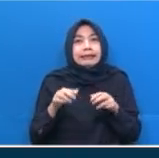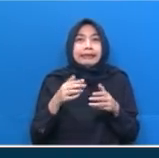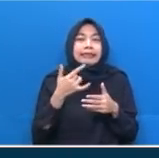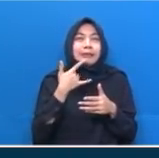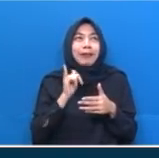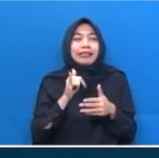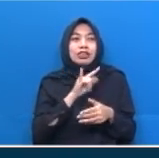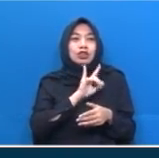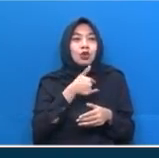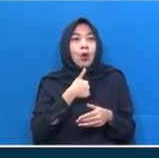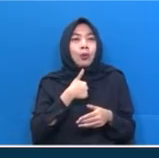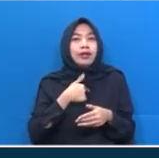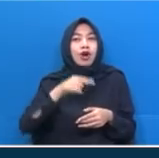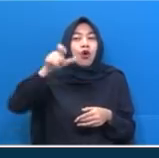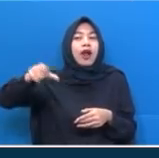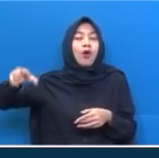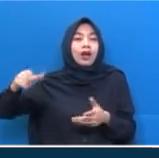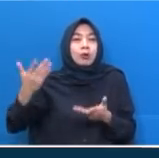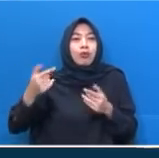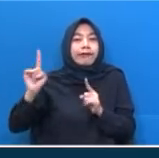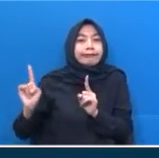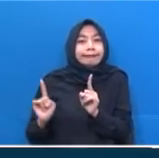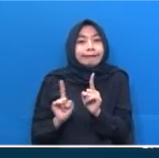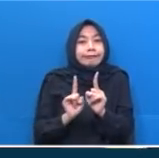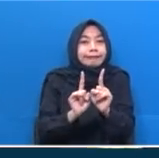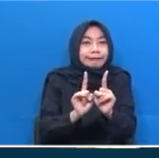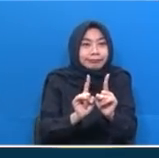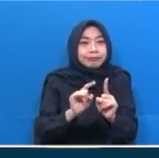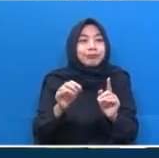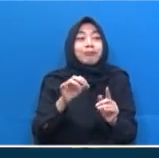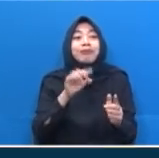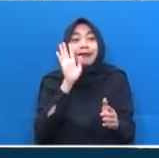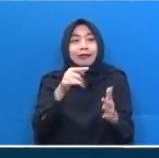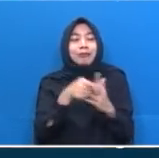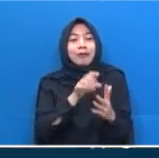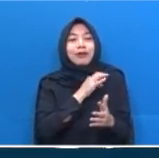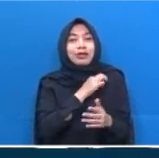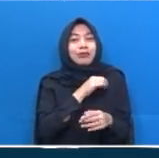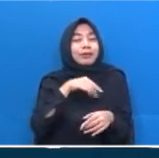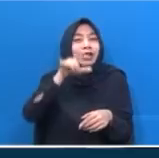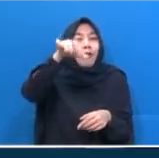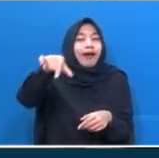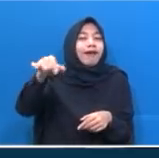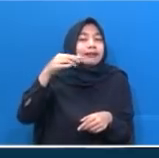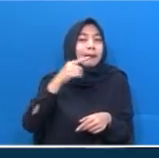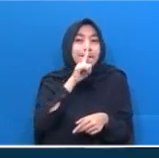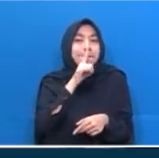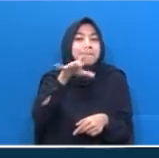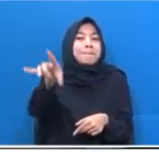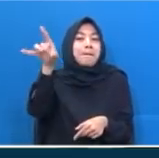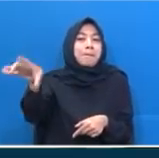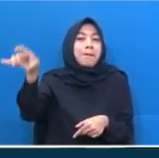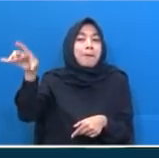dengan sejumlah nama potensial di Bursa presiden 2024 mendatang itu bentuk